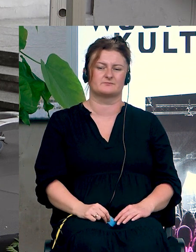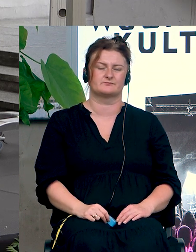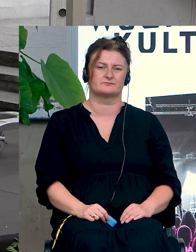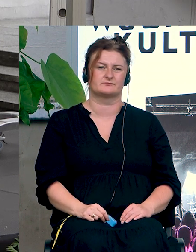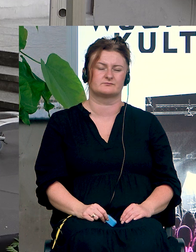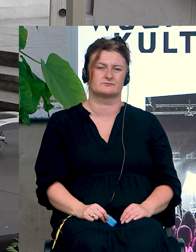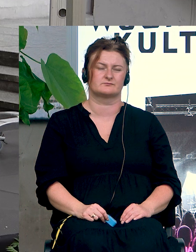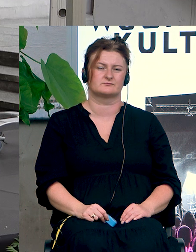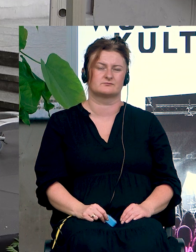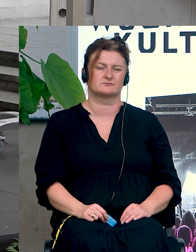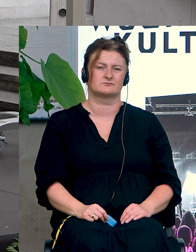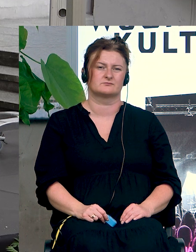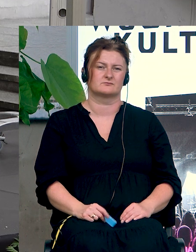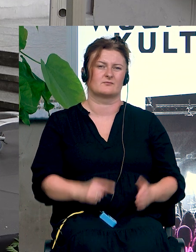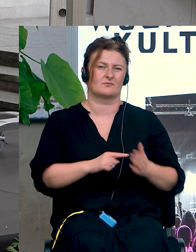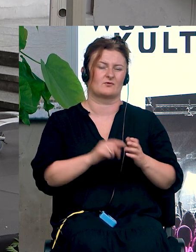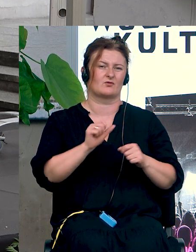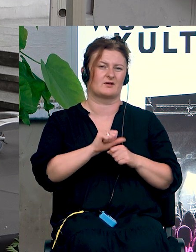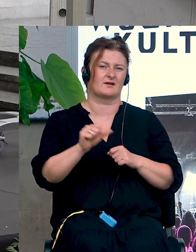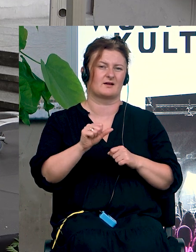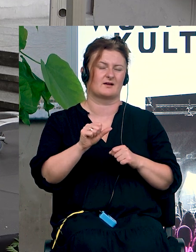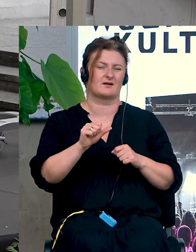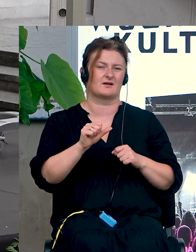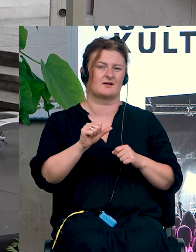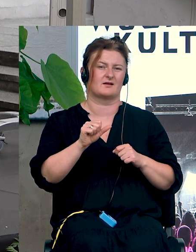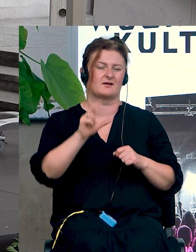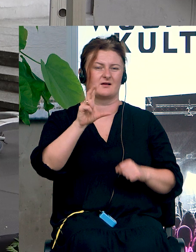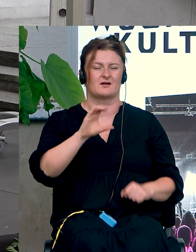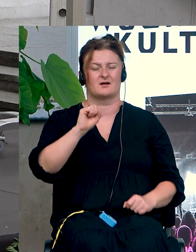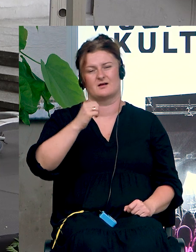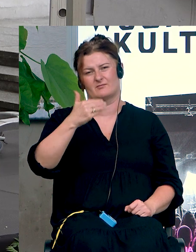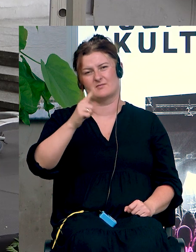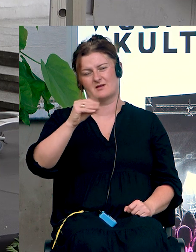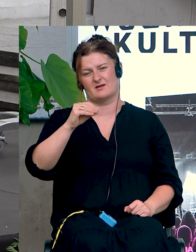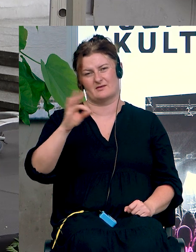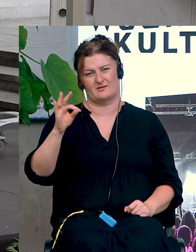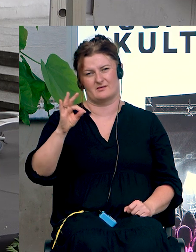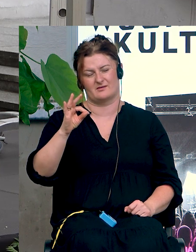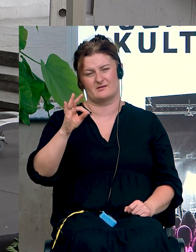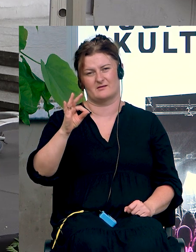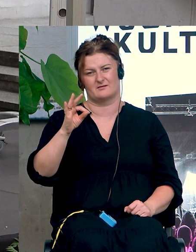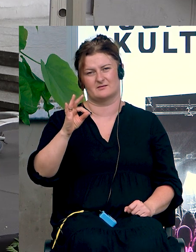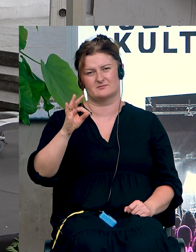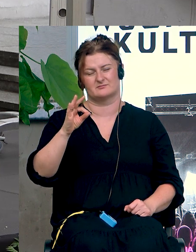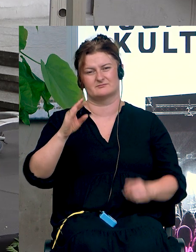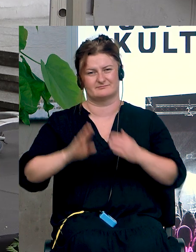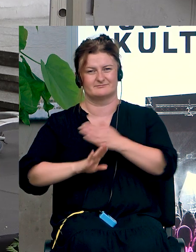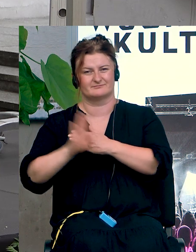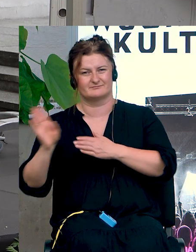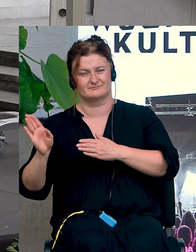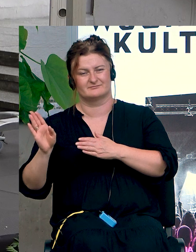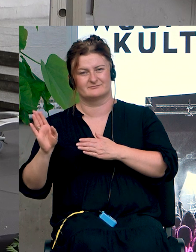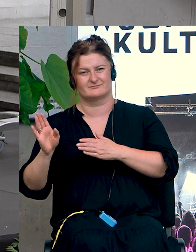Трактування Гамлета з поправкою на сучасні українські реалії. Сучасні українські реалії в 13-14 році, ви пам'ятаєте, це Майдан